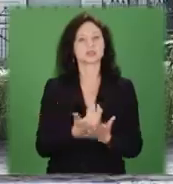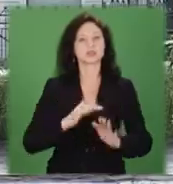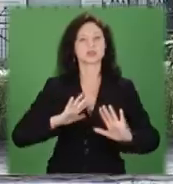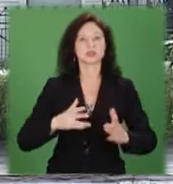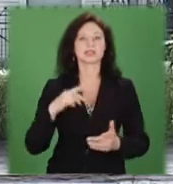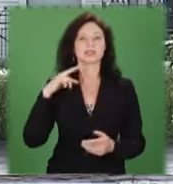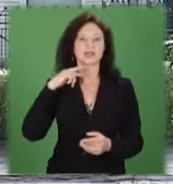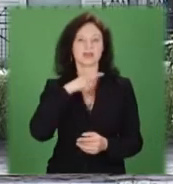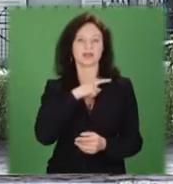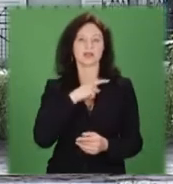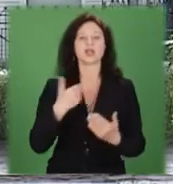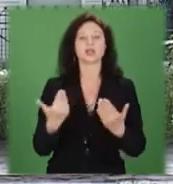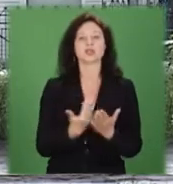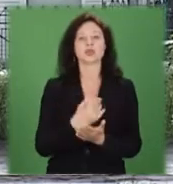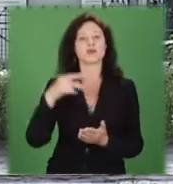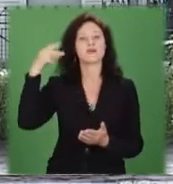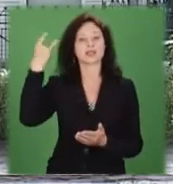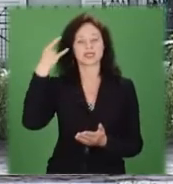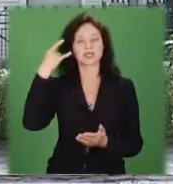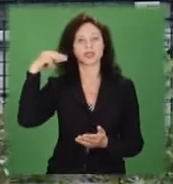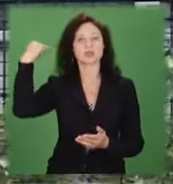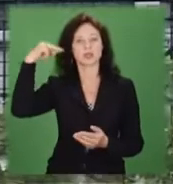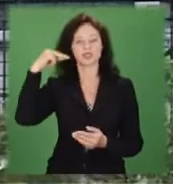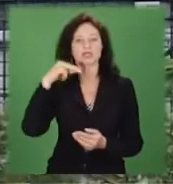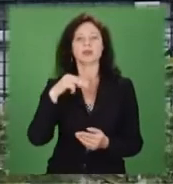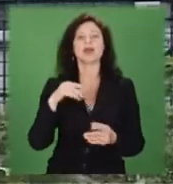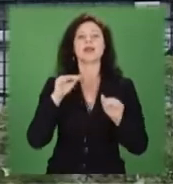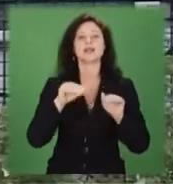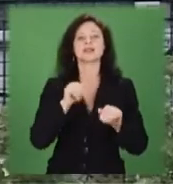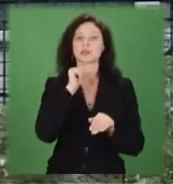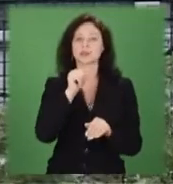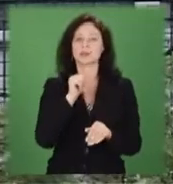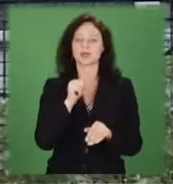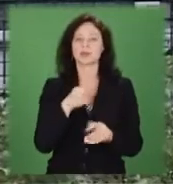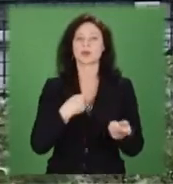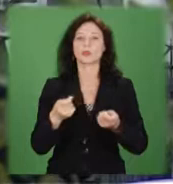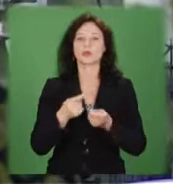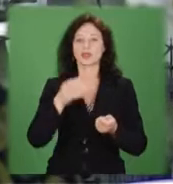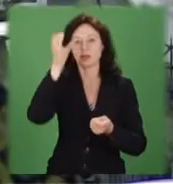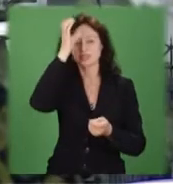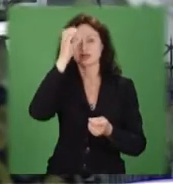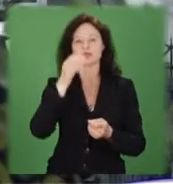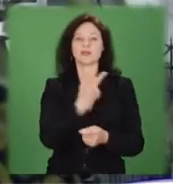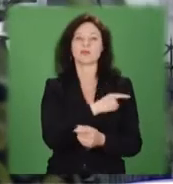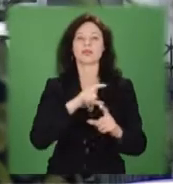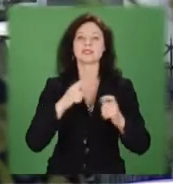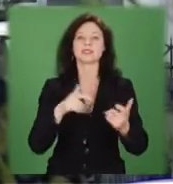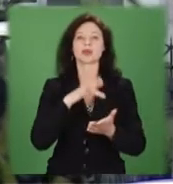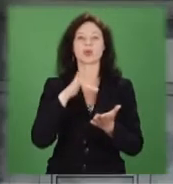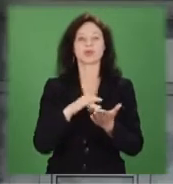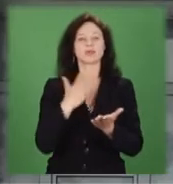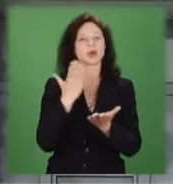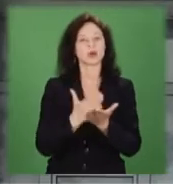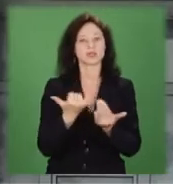вновь произошло отравление. И опять в Казахско-турецком лицее Кустаная. По данным Управления образования, в больницах города